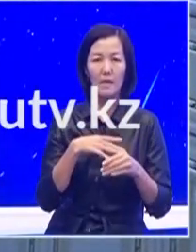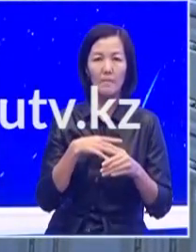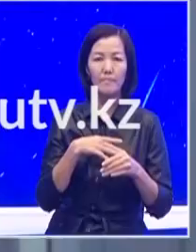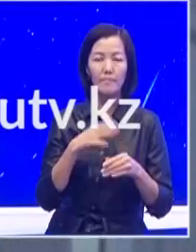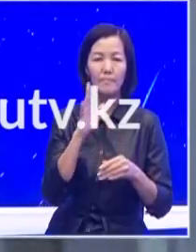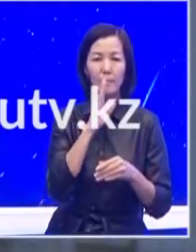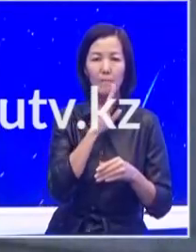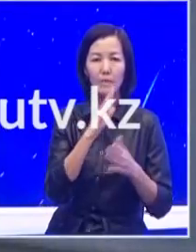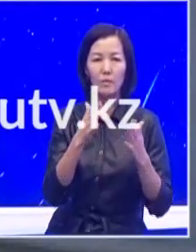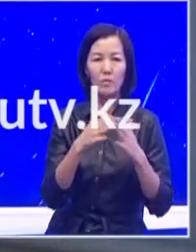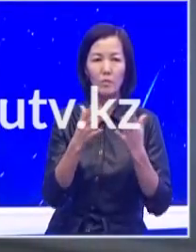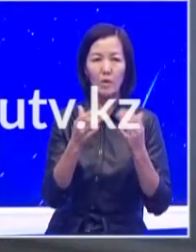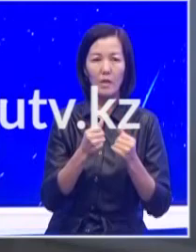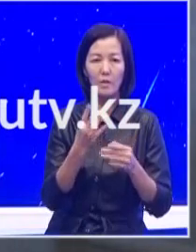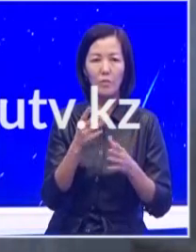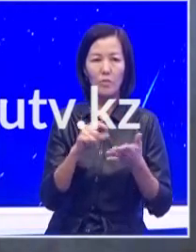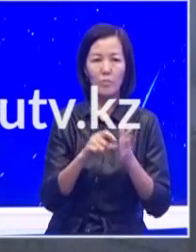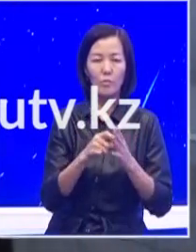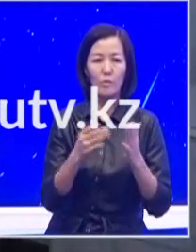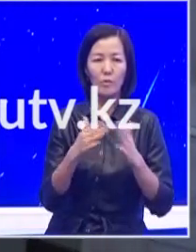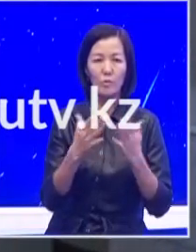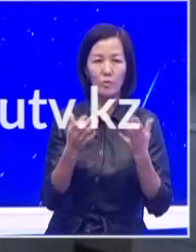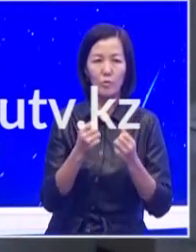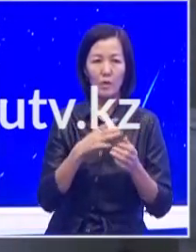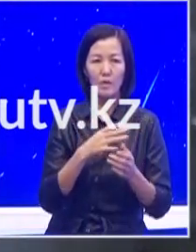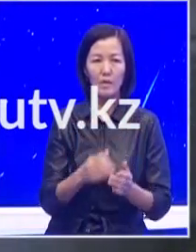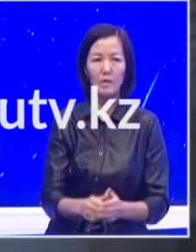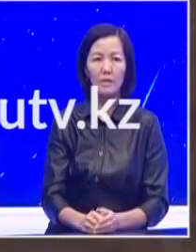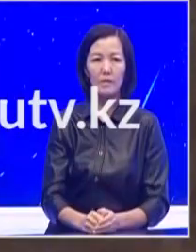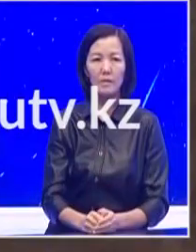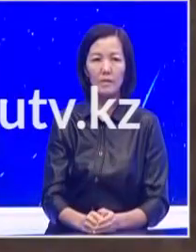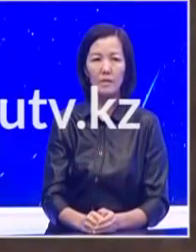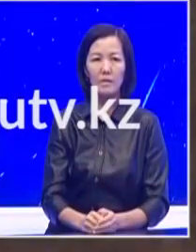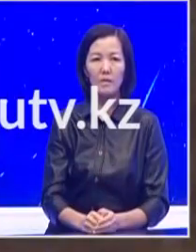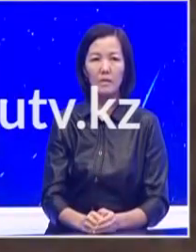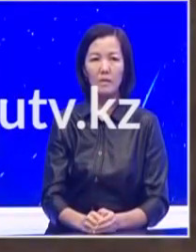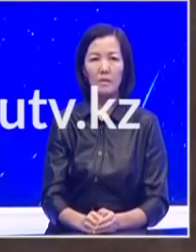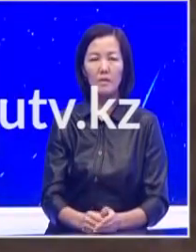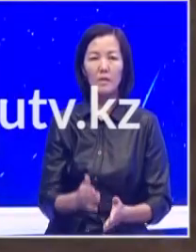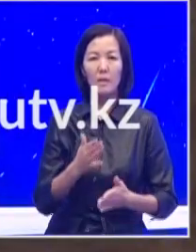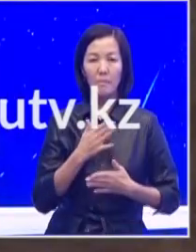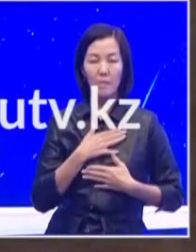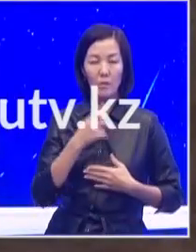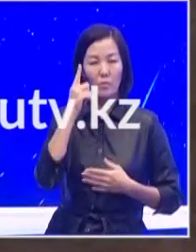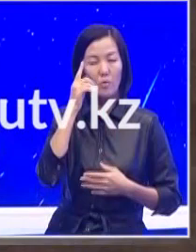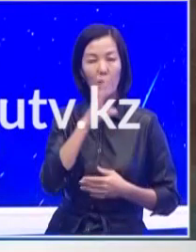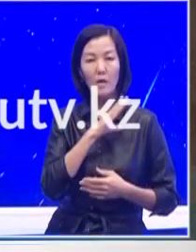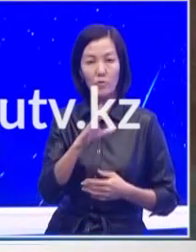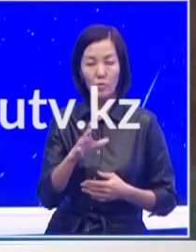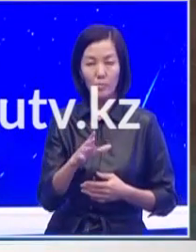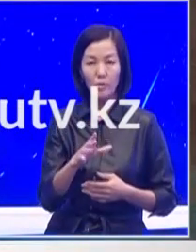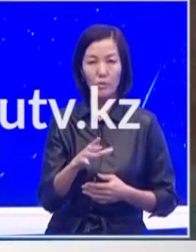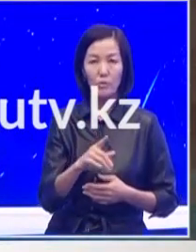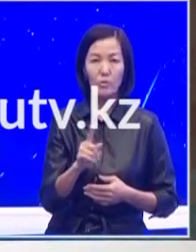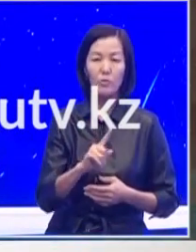балалана үйлі болды. Қазір ол 4 бөлмелі тұрғын үй иесі. Шын керек ойлаған жоқ мен қазір. Сондай неде болам деп, үй алам деп,